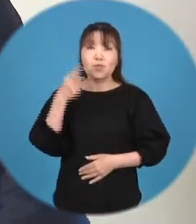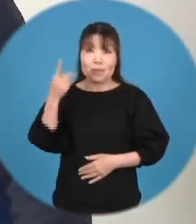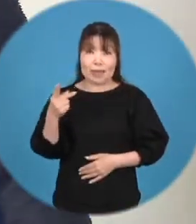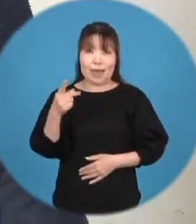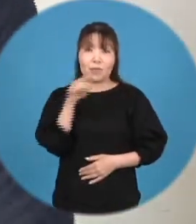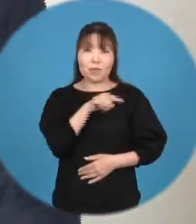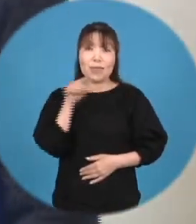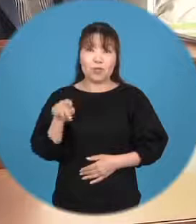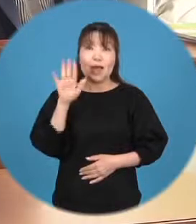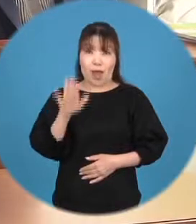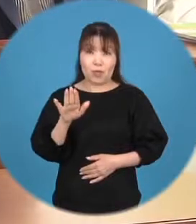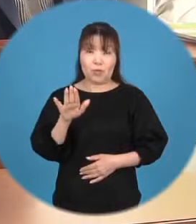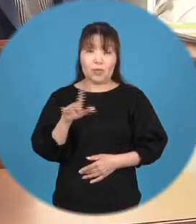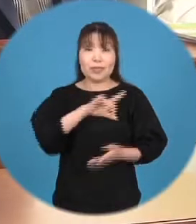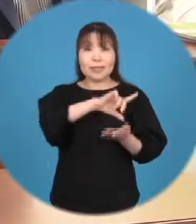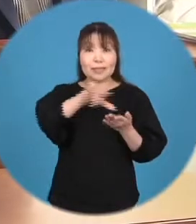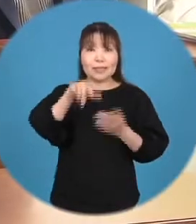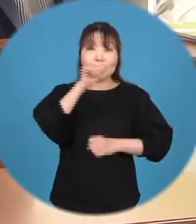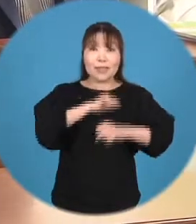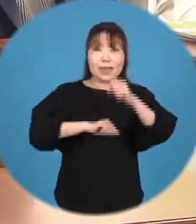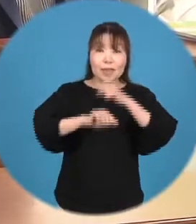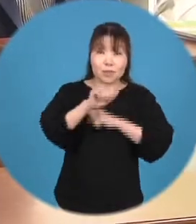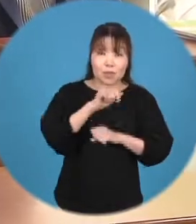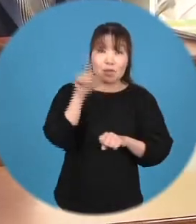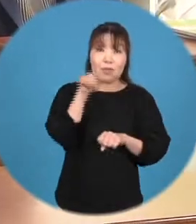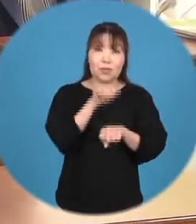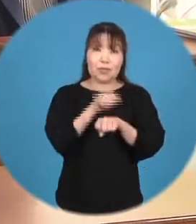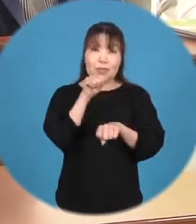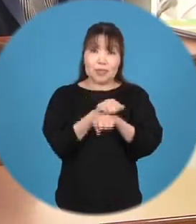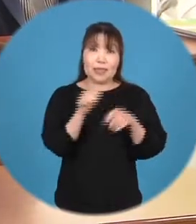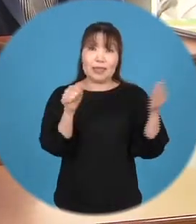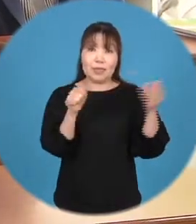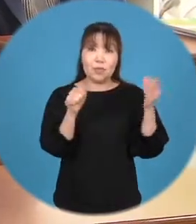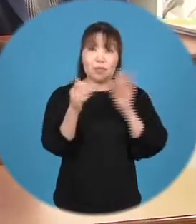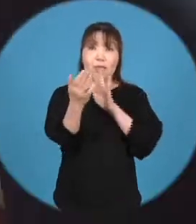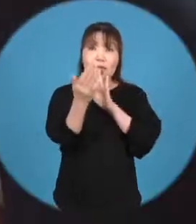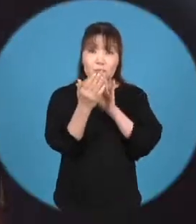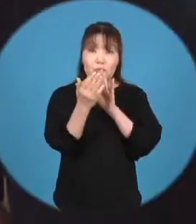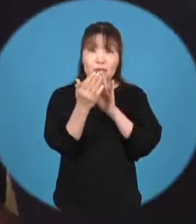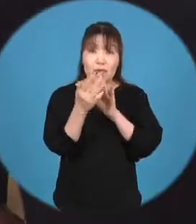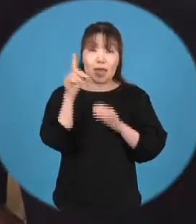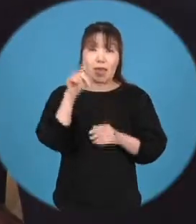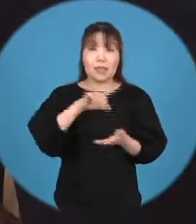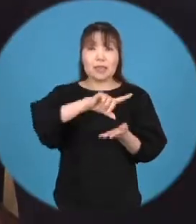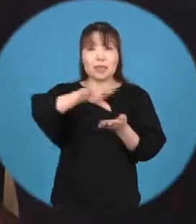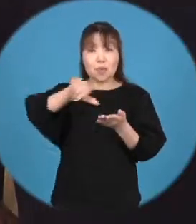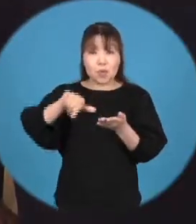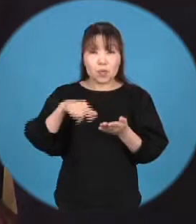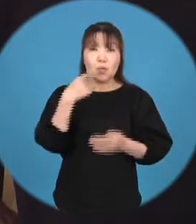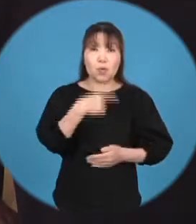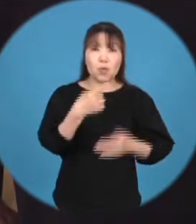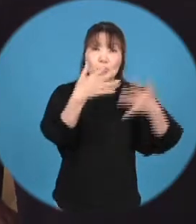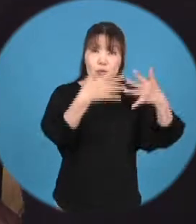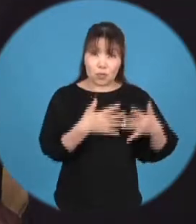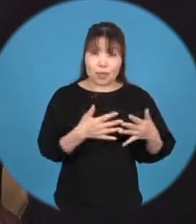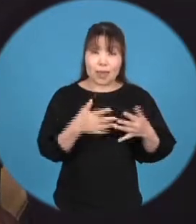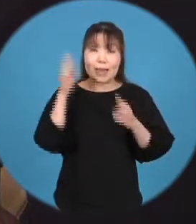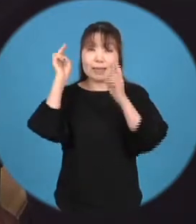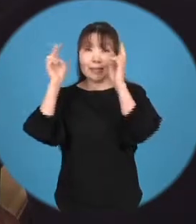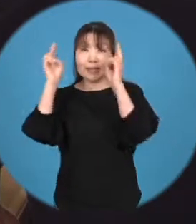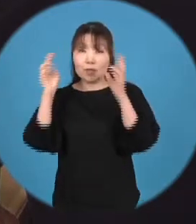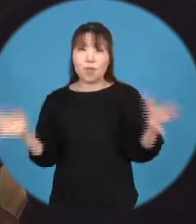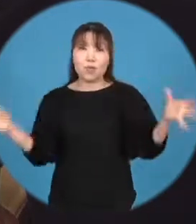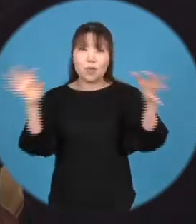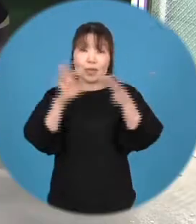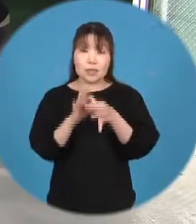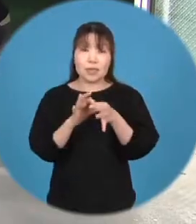置されており、地域で活躍する人材の育成に向けて地元の教育機関、企業と連携した